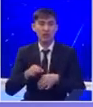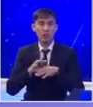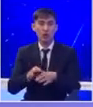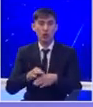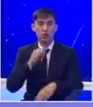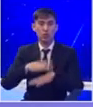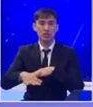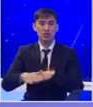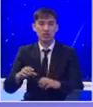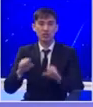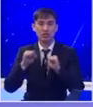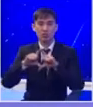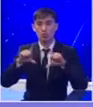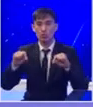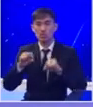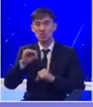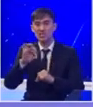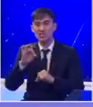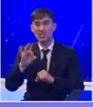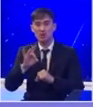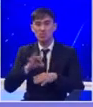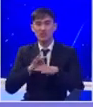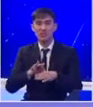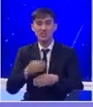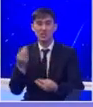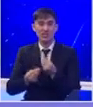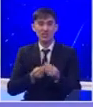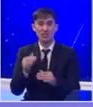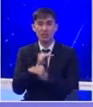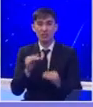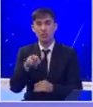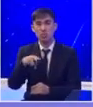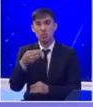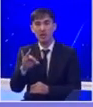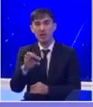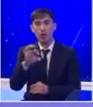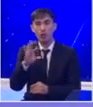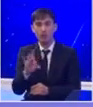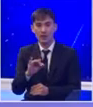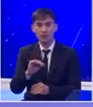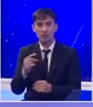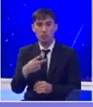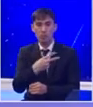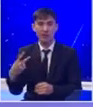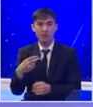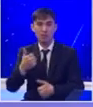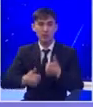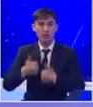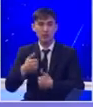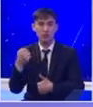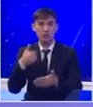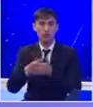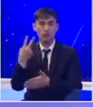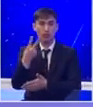Соревнования проходят на площадке Дворца спорта «Жастар». Проведение игр в формате плей-офф подразумевает парные поединки до двух побед